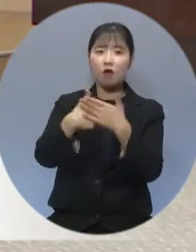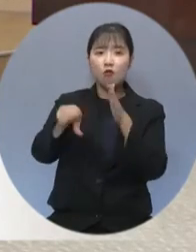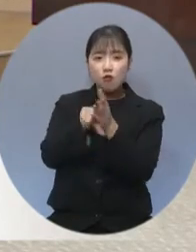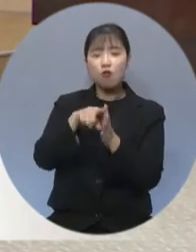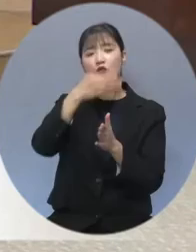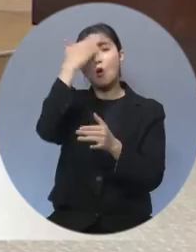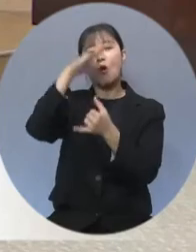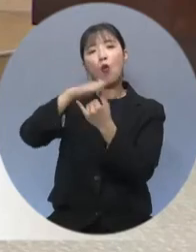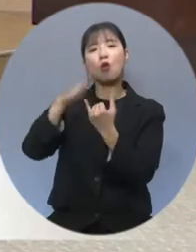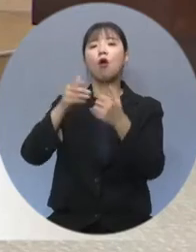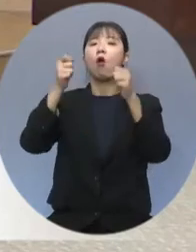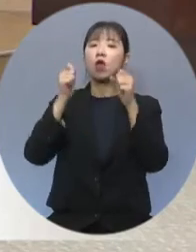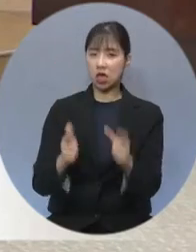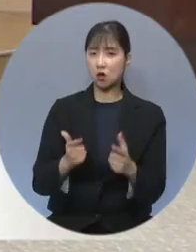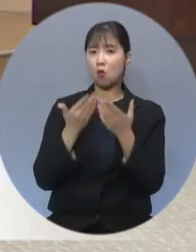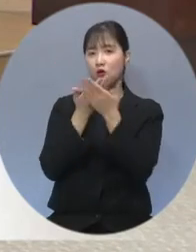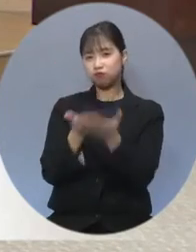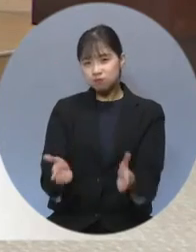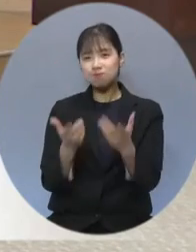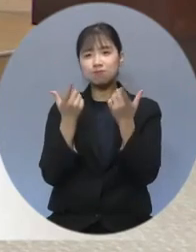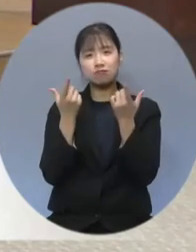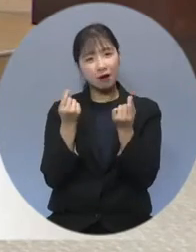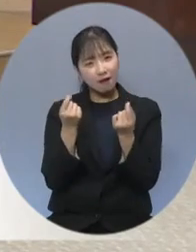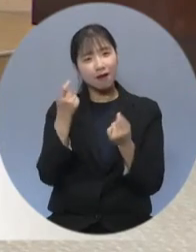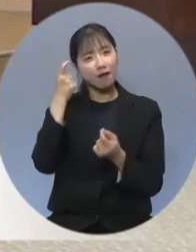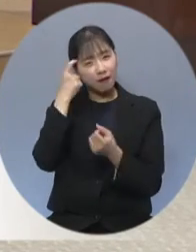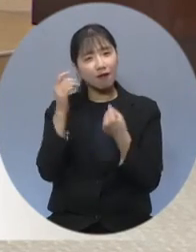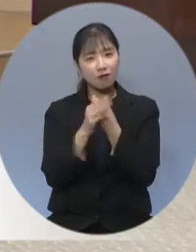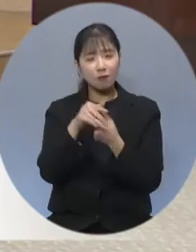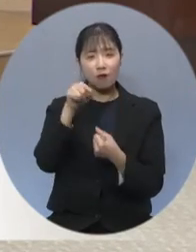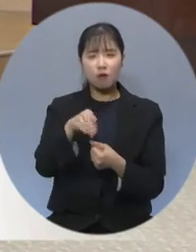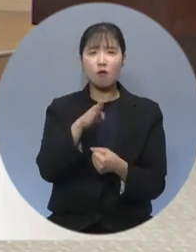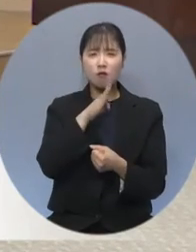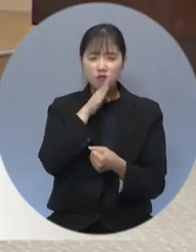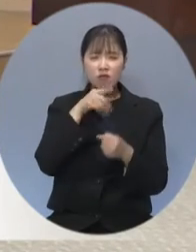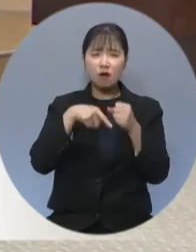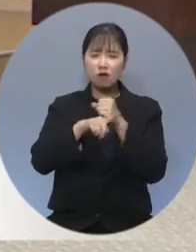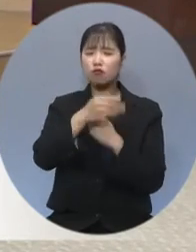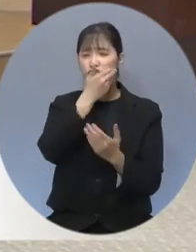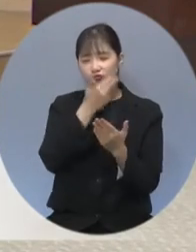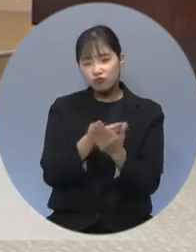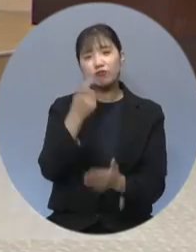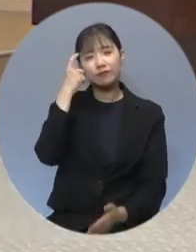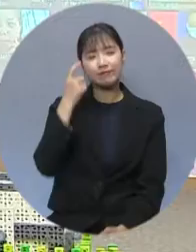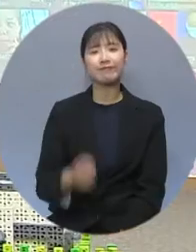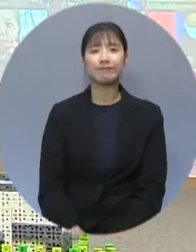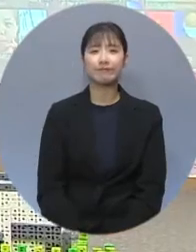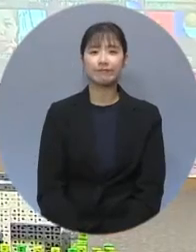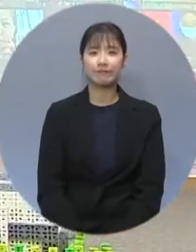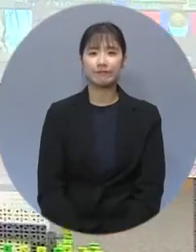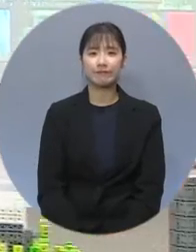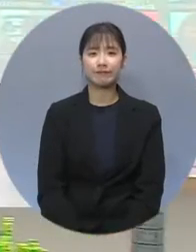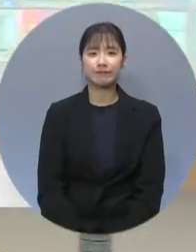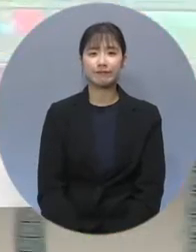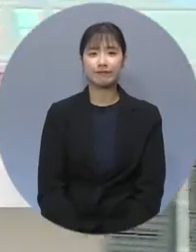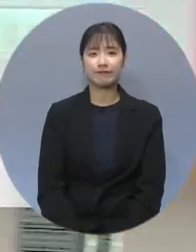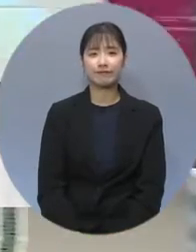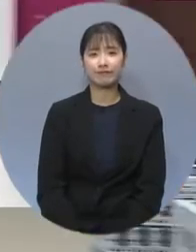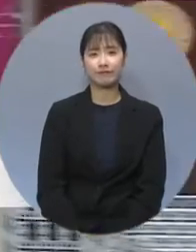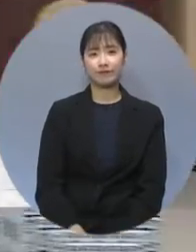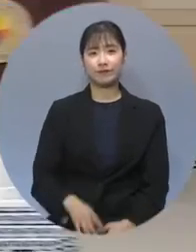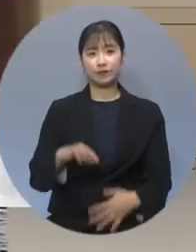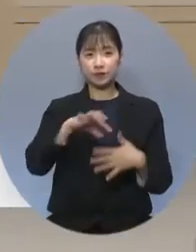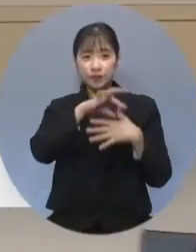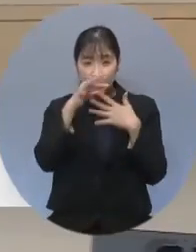기회를 열어주는 게 아닌가 이런 생각을 들어서 이 대회를 더욱더 의미 있게 보고 있습니다. 프로그램과